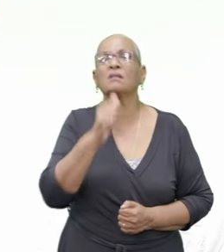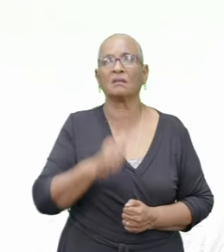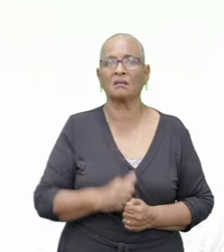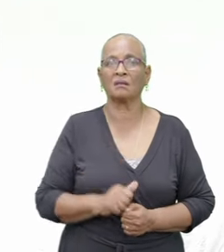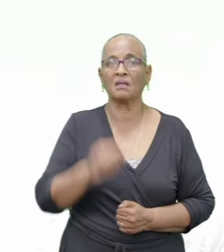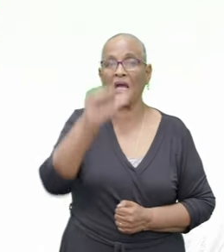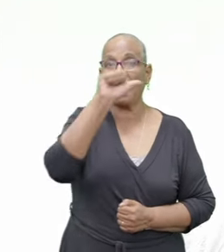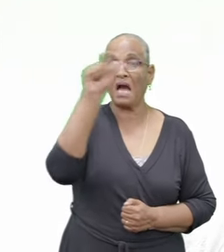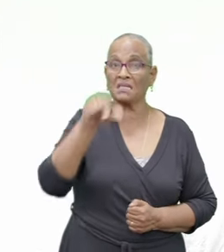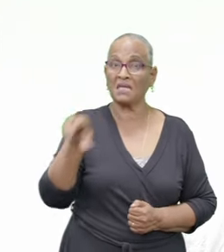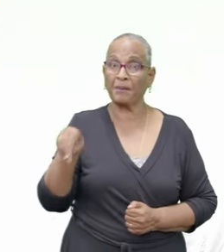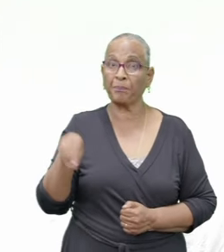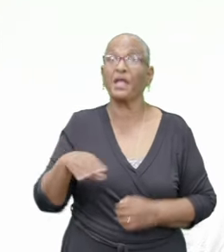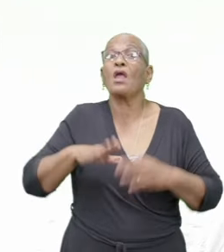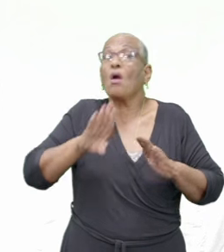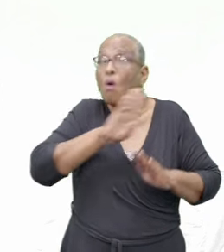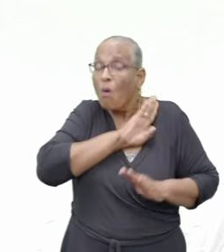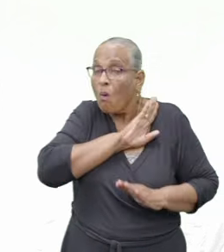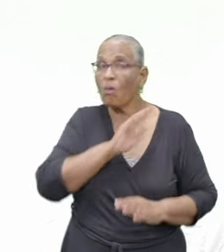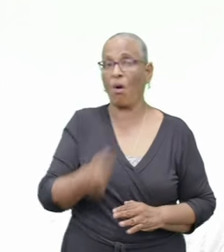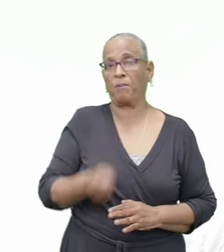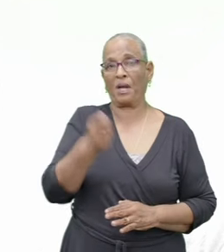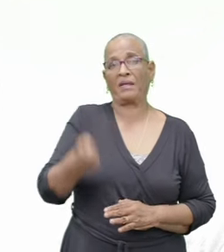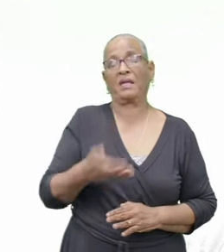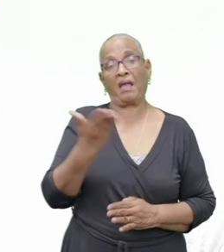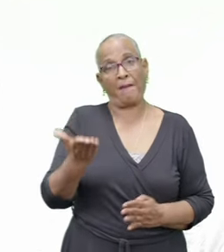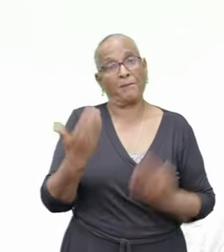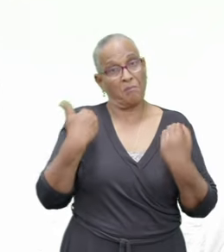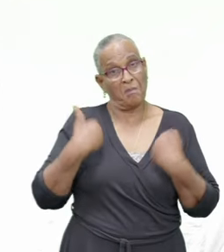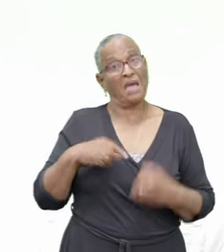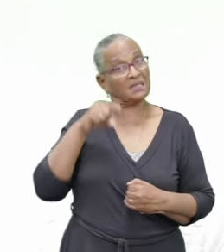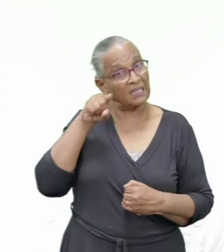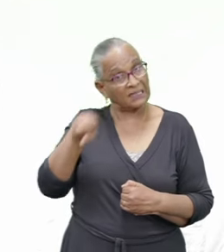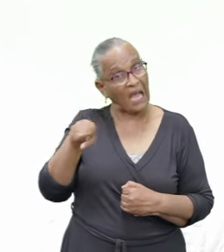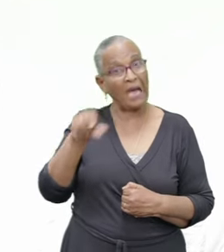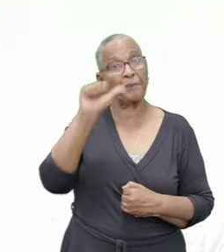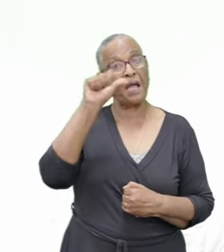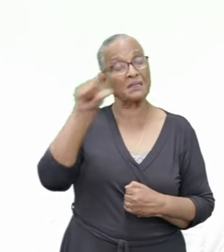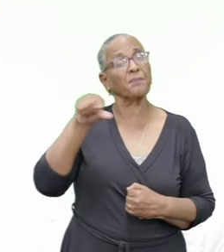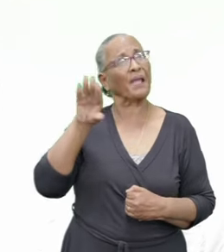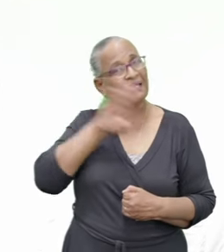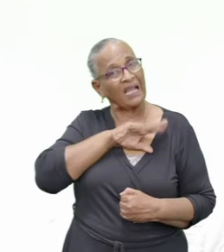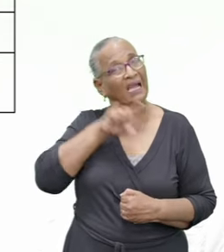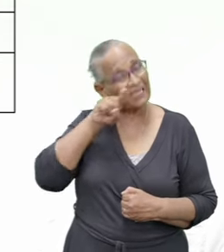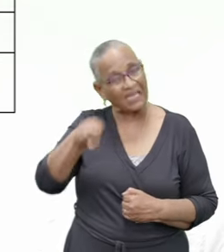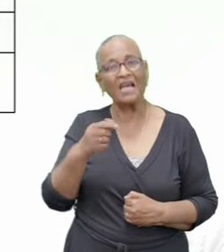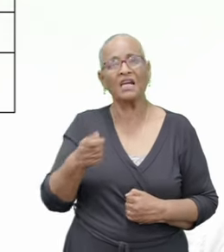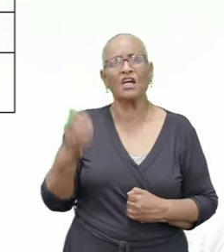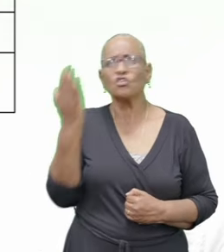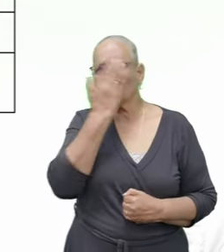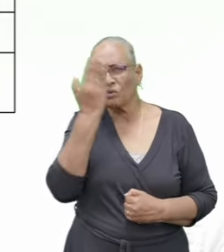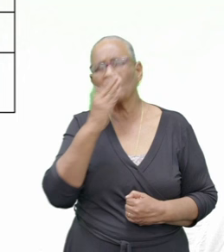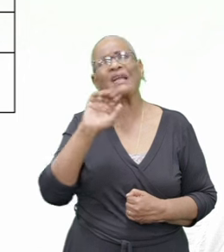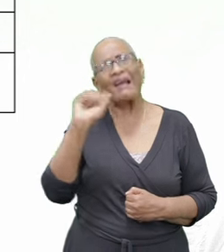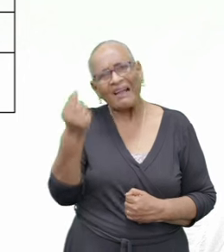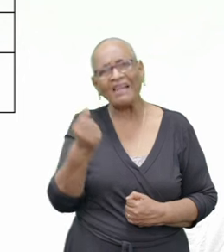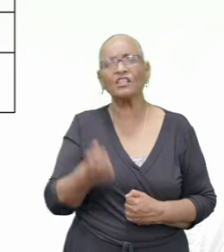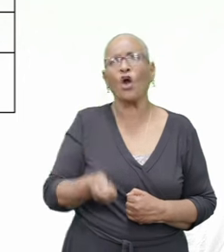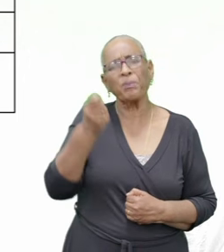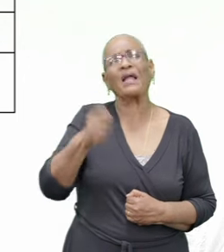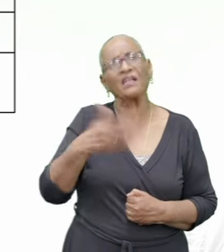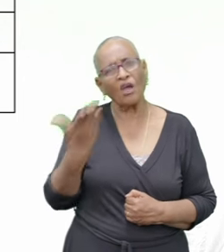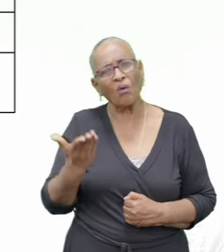AZP ook biedt aan een aantal groepen, waarvan denk ik de meeste al in afrondende fase moeten zijn. Maar u ziet het daar, spoedeisende